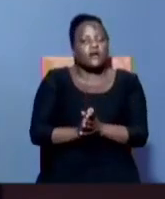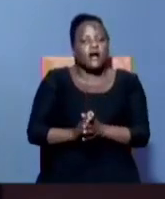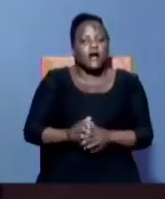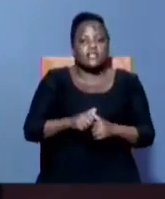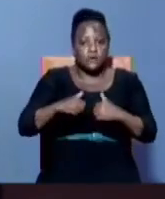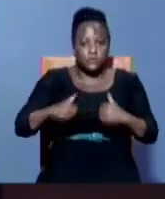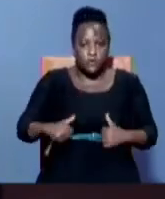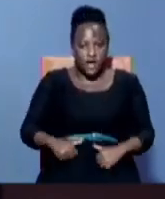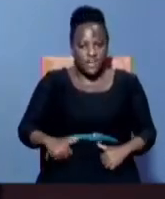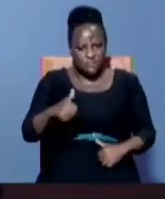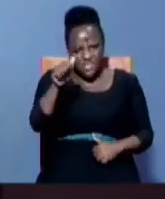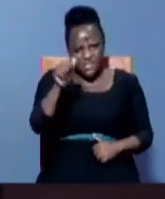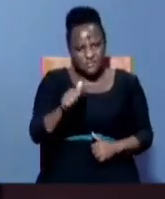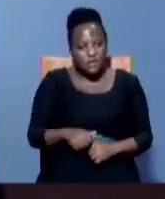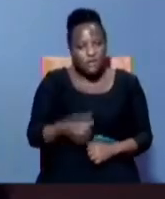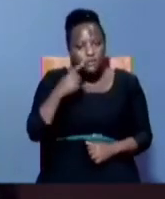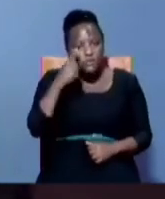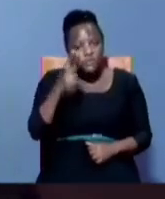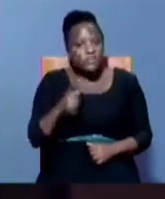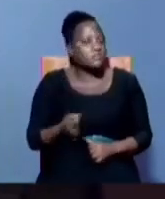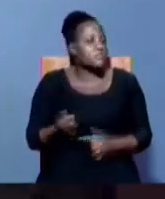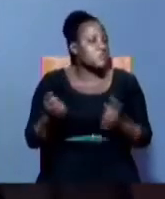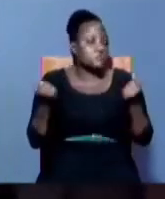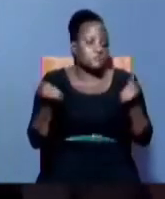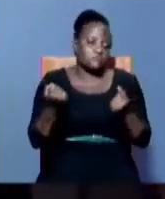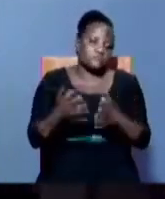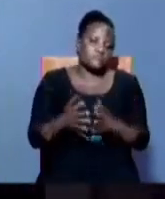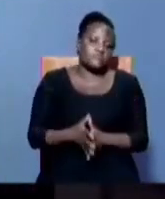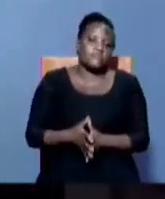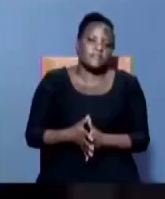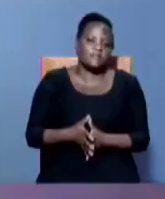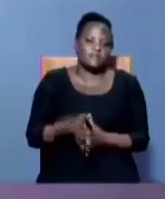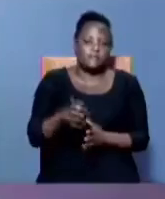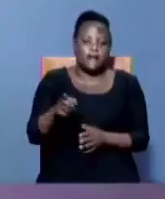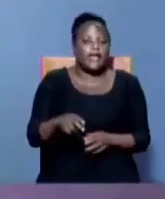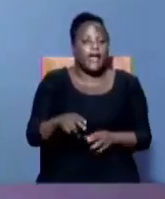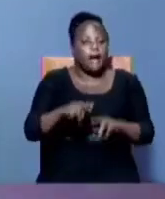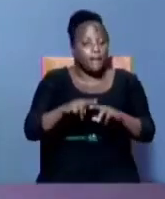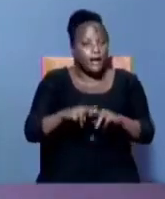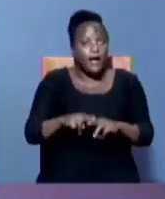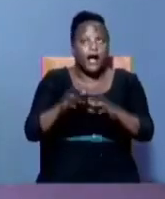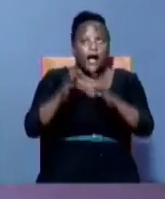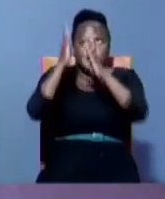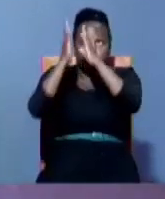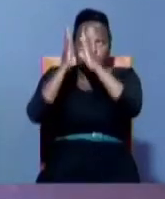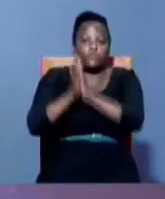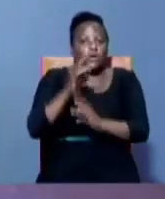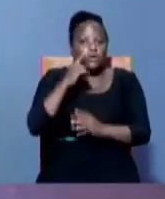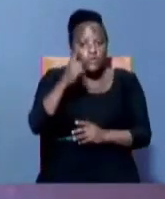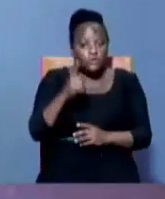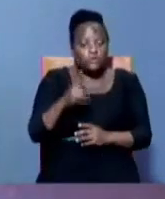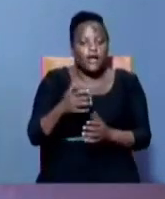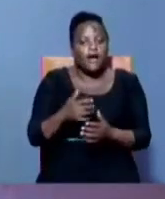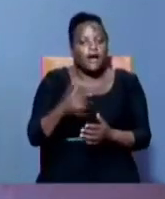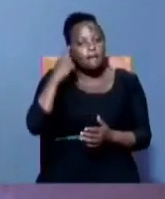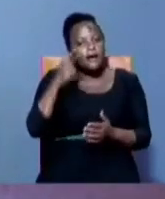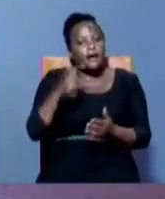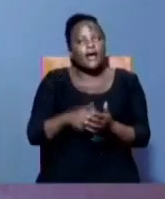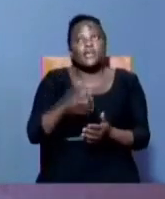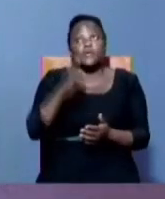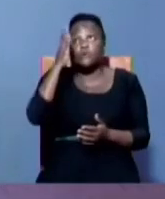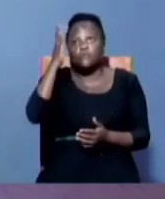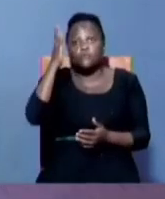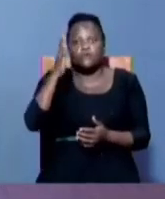hakustahili kukiona, kwa sababu pale kwenye kiti cha rehema ndipo ameketi Mungu. Na kukiona maana yake unamuona Mungu, na